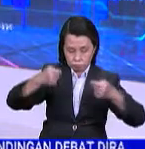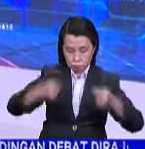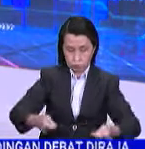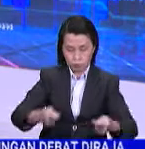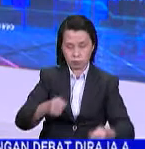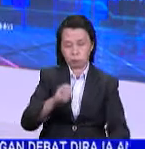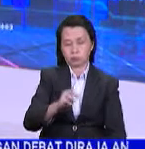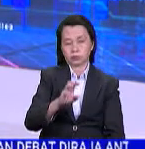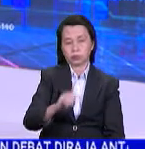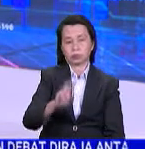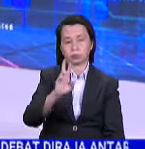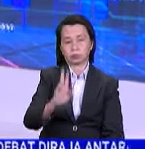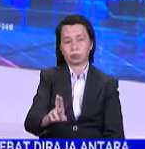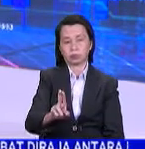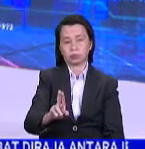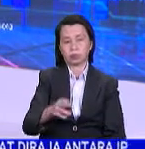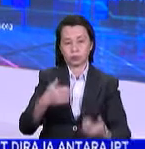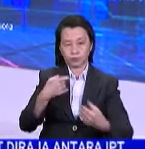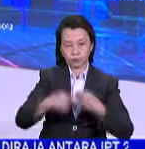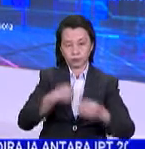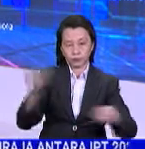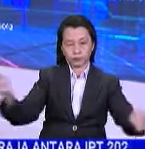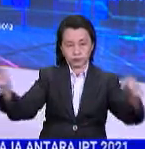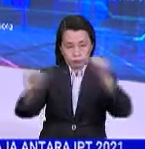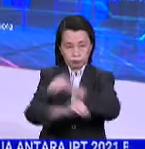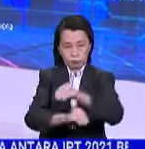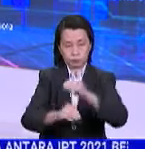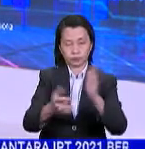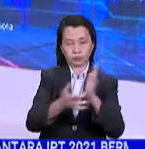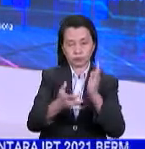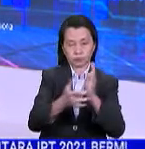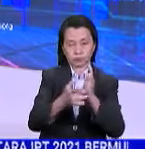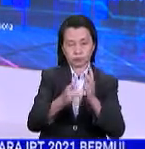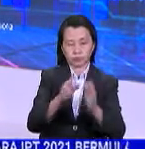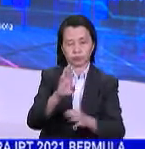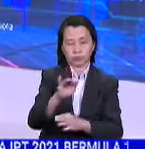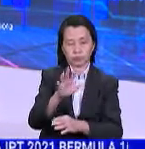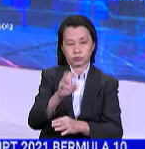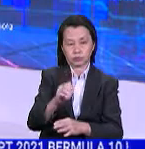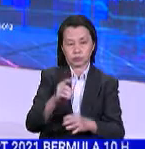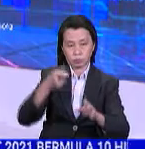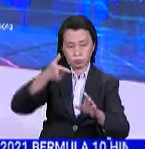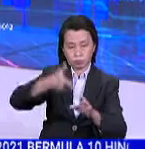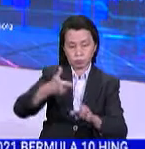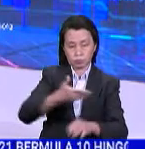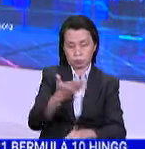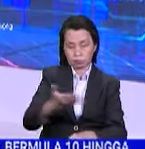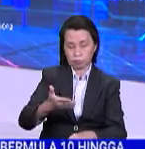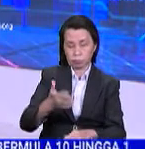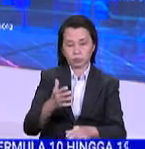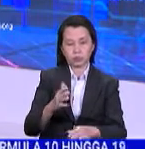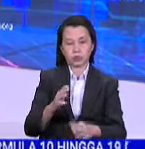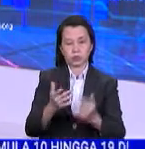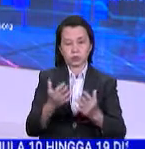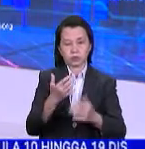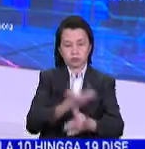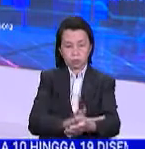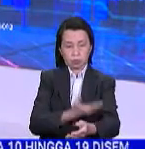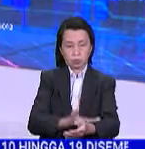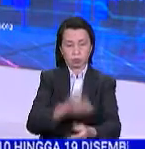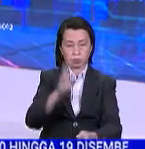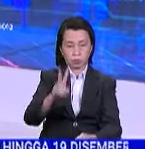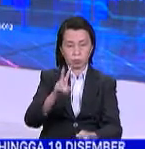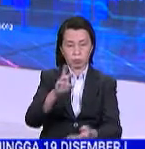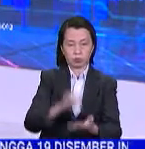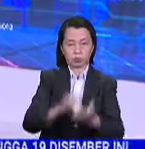memorandum persefahaman MOU mengenai pertukaran teknikal pengeluaran biodiesel dan bahan api Biojet generasi kedua